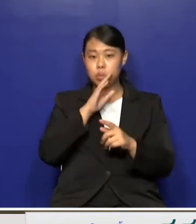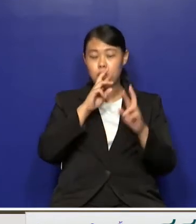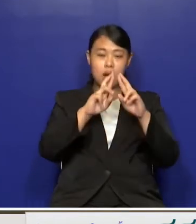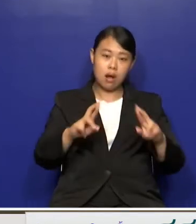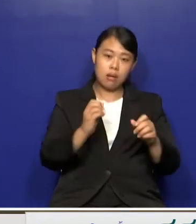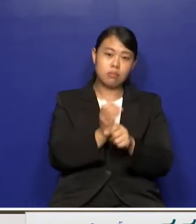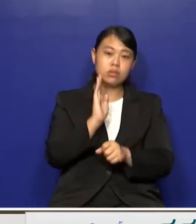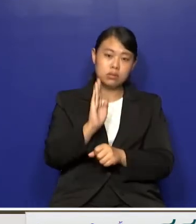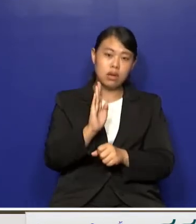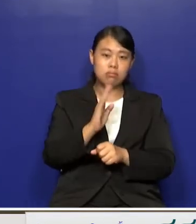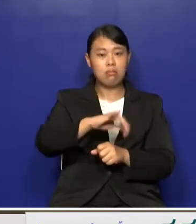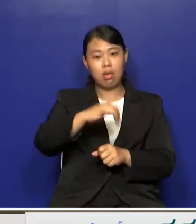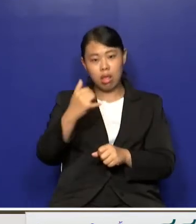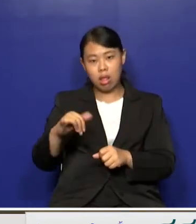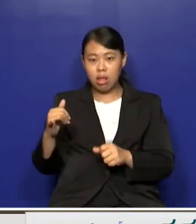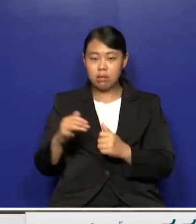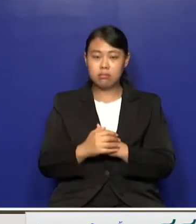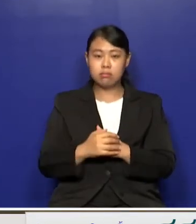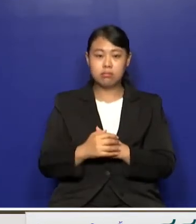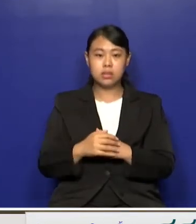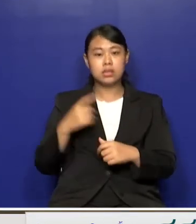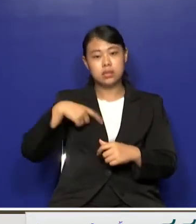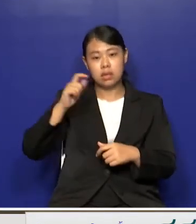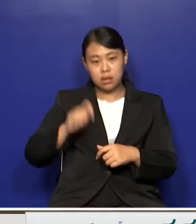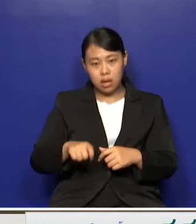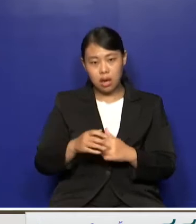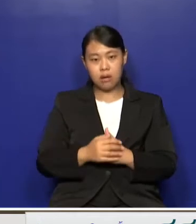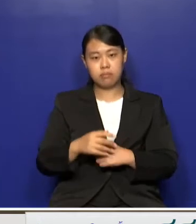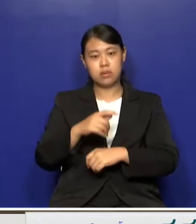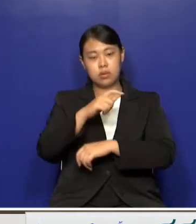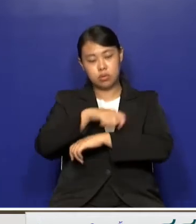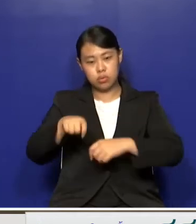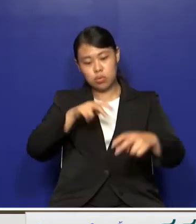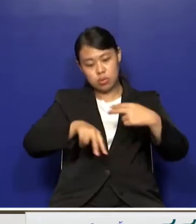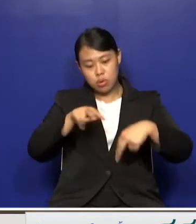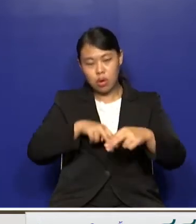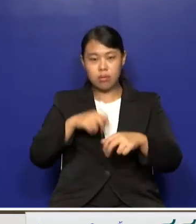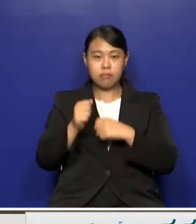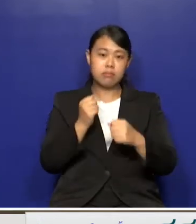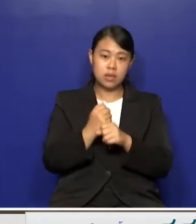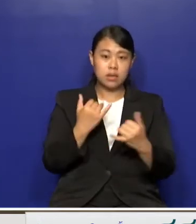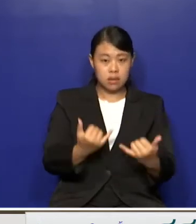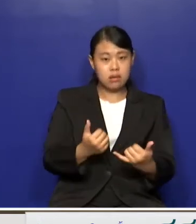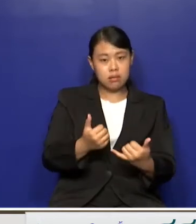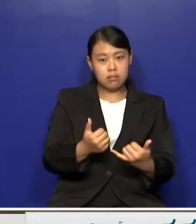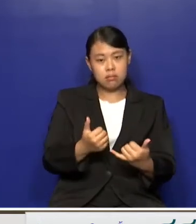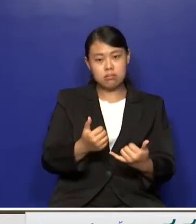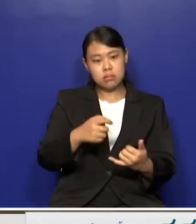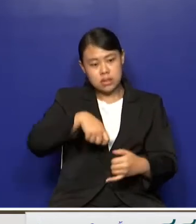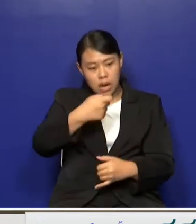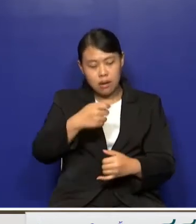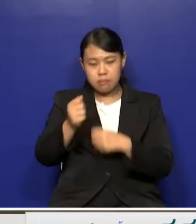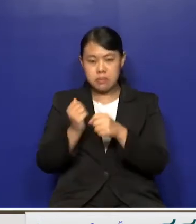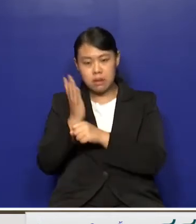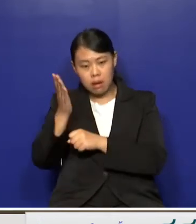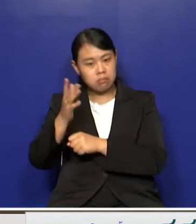ก้อมีทงทนายมทผู้ตัสอดบัชี ปีนี้เสีย ปีหนาไม่เสียก็เอาเปรีบ พราน้ปชน